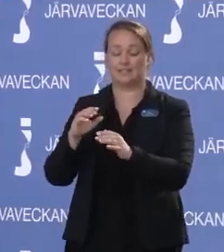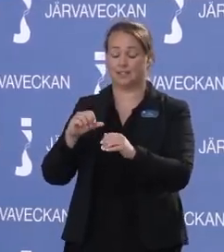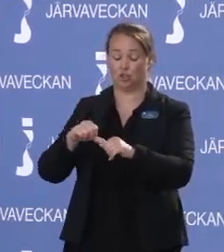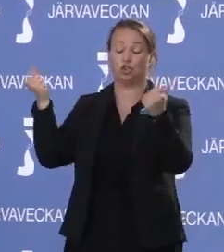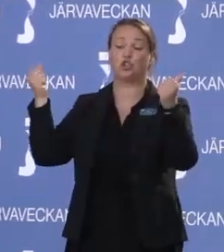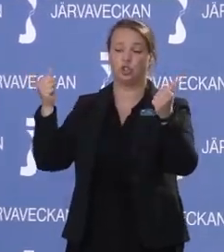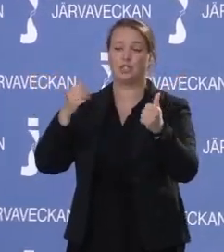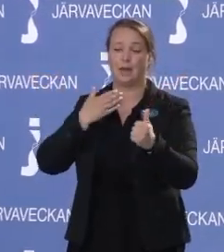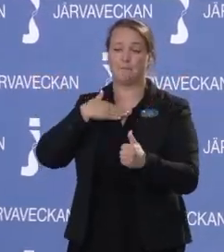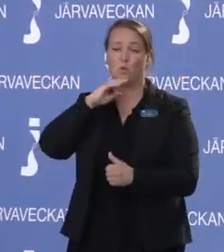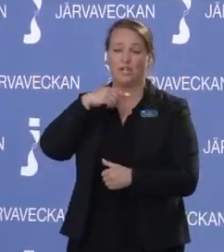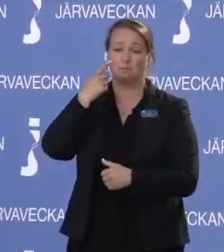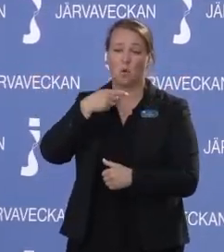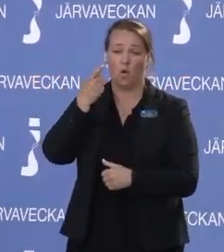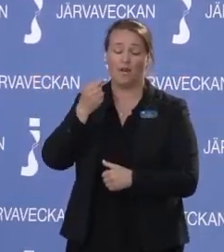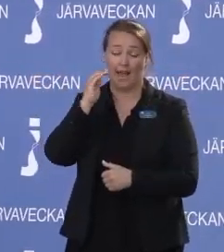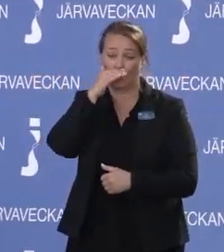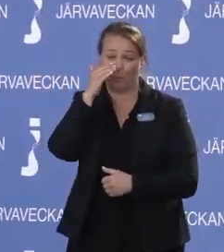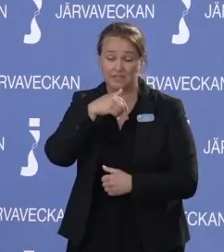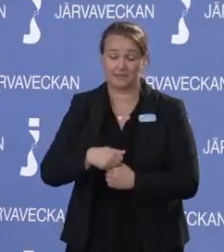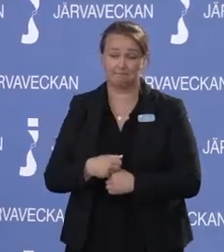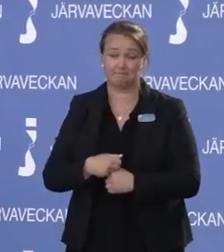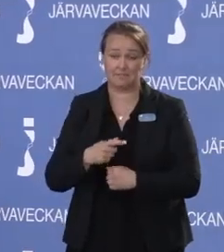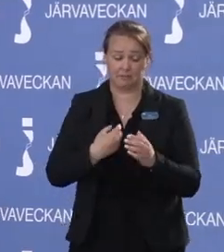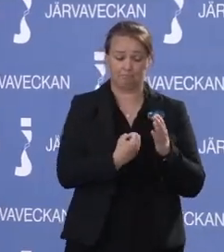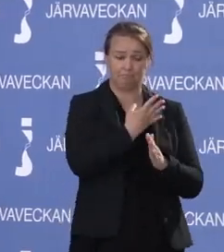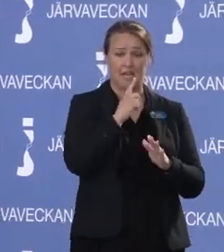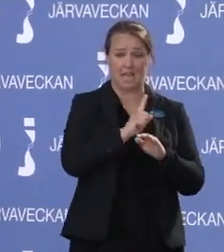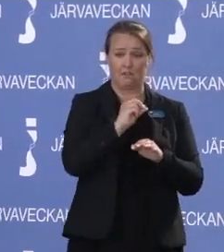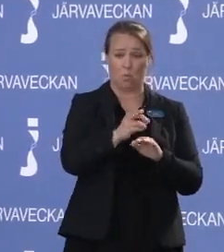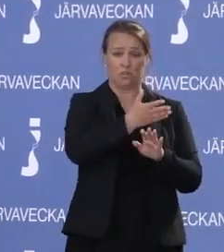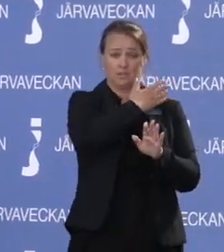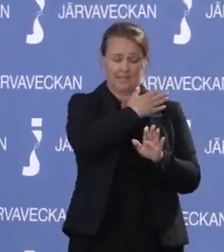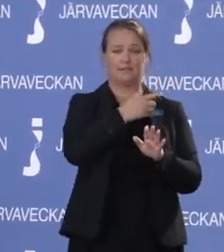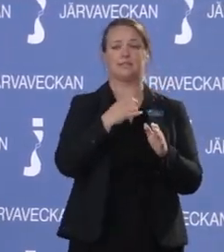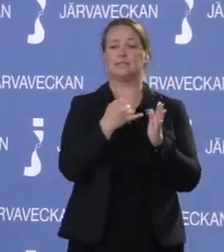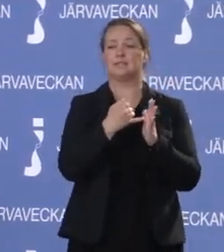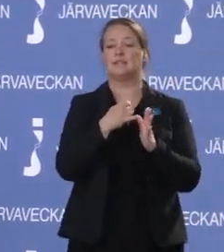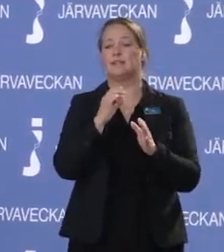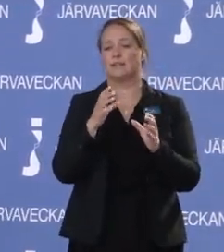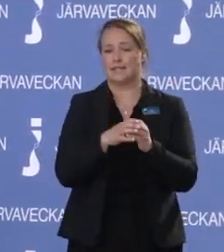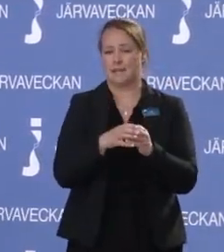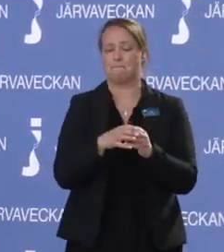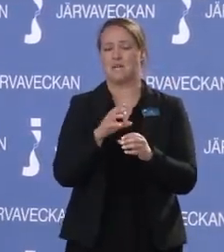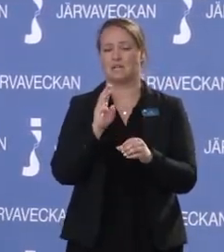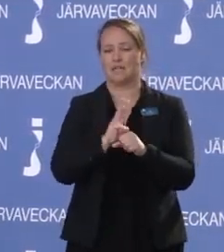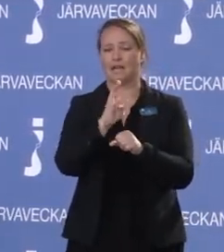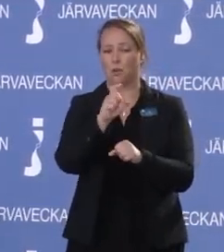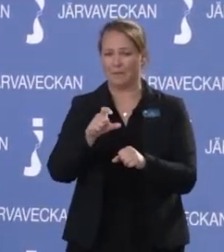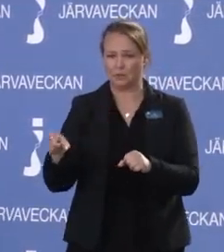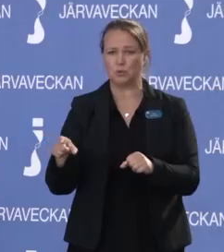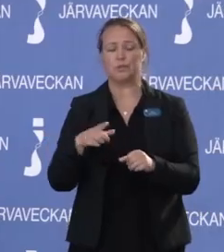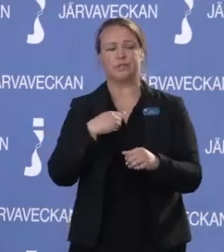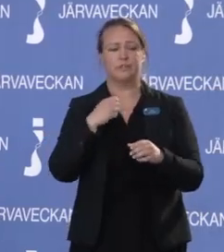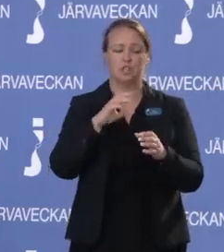arabiska. Och vi har funnits i 11 år och består av 13 personer som är journalister, men vi har också en studio, vi gör mycket